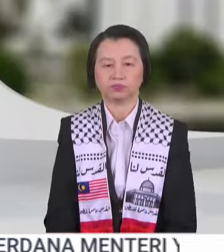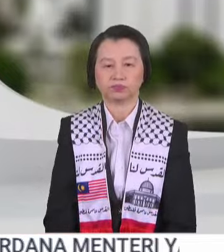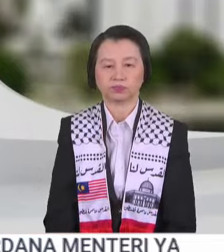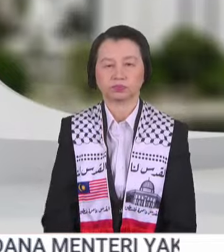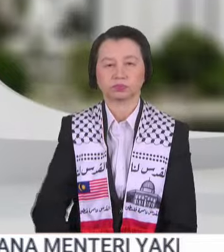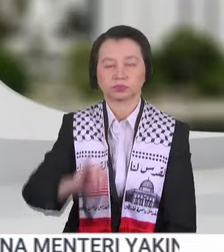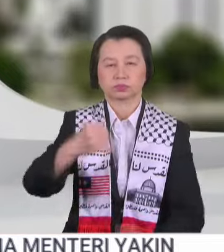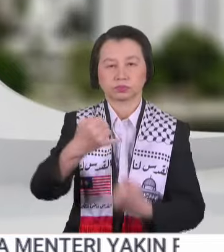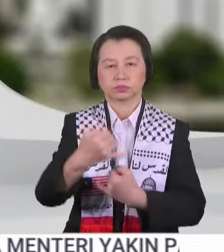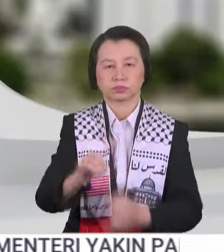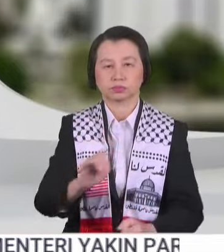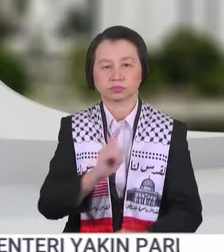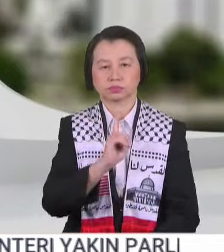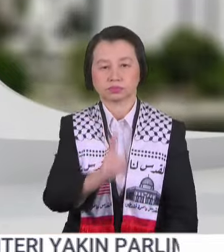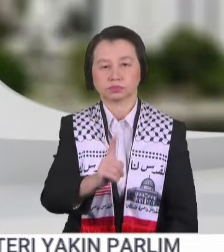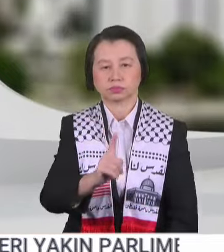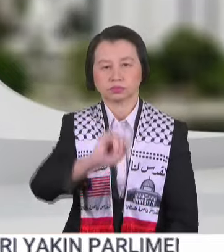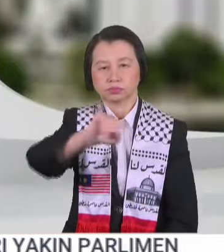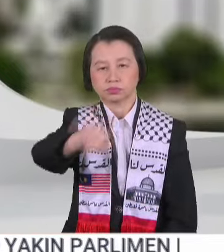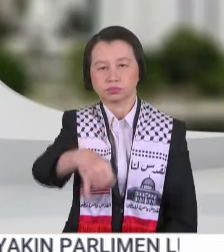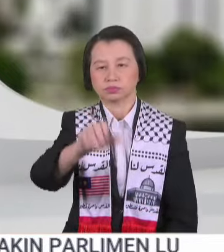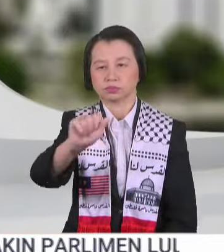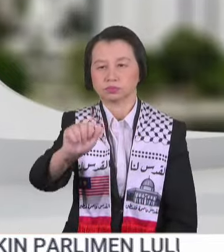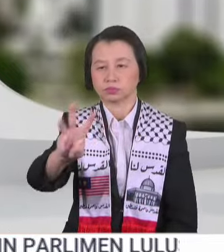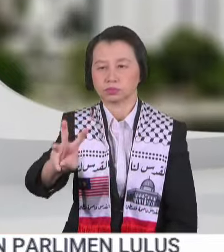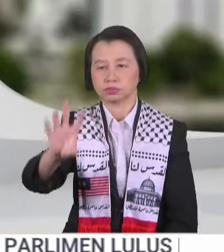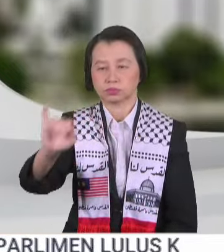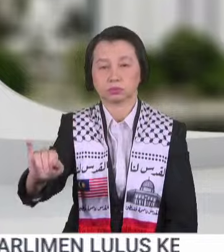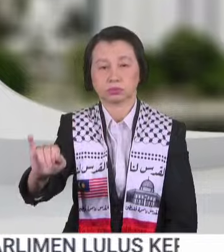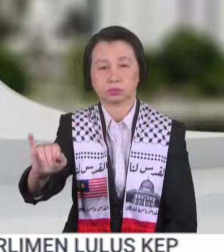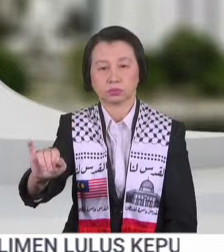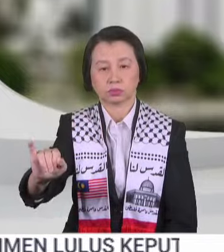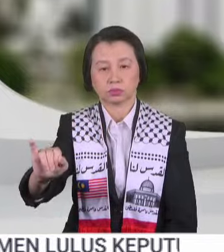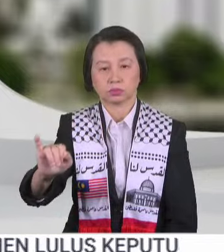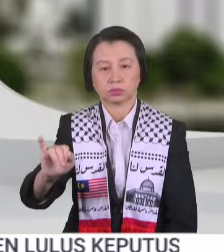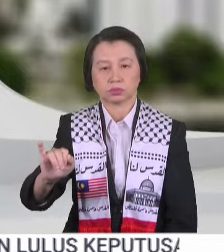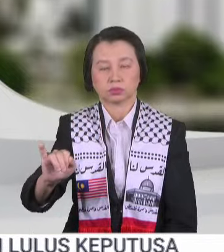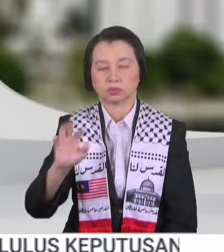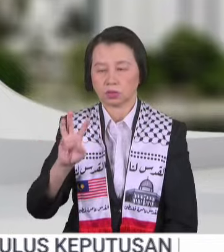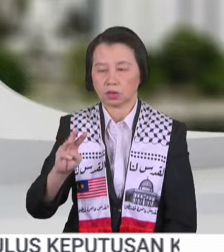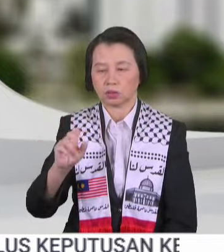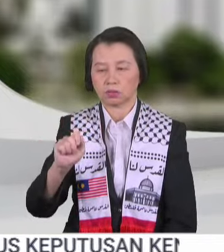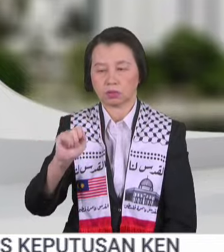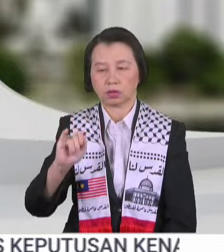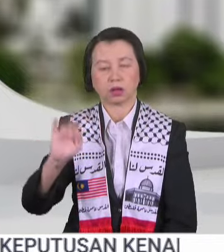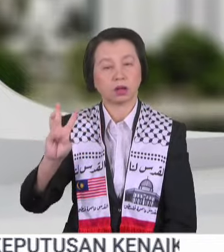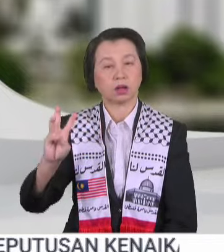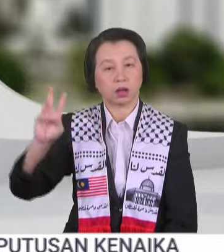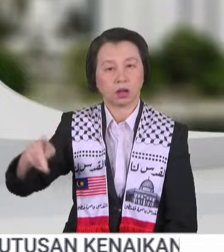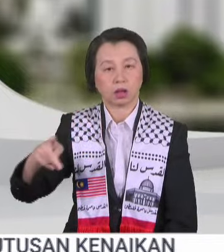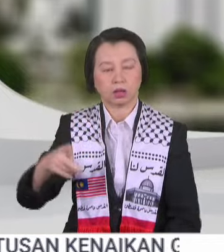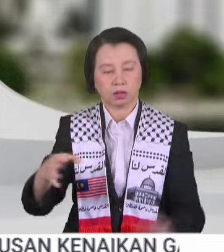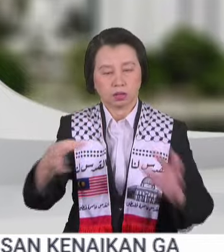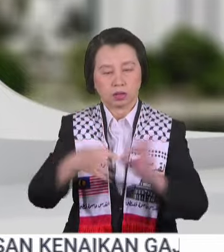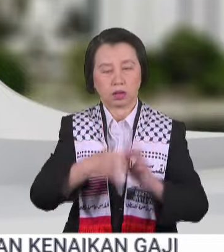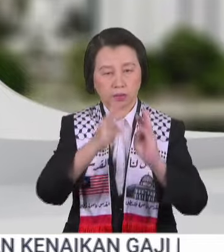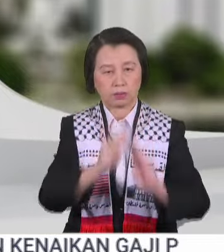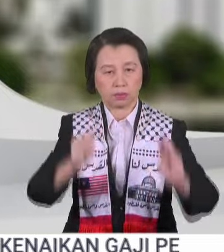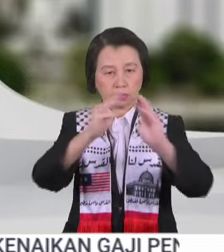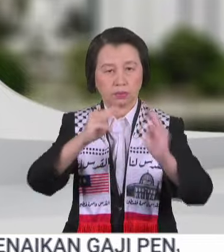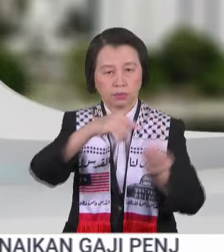Jabatan Agama Islam Wilayah Persekutuan Jawi dan Majlis Agama Islam Wilayah Persekutuan Mawib bersama gabungan masjid dan surau jemaat